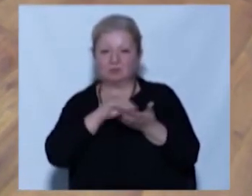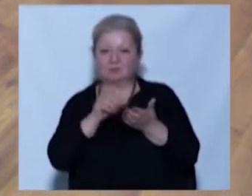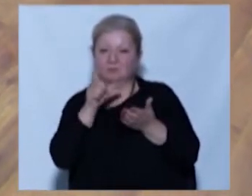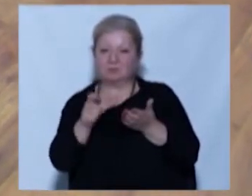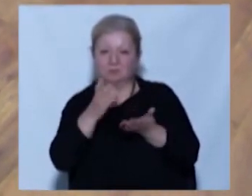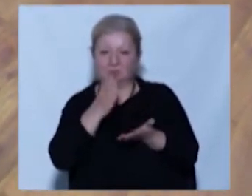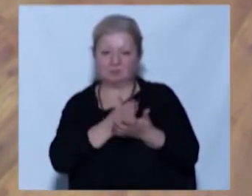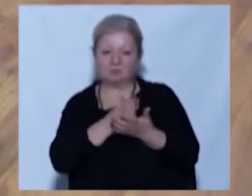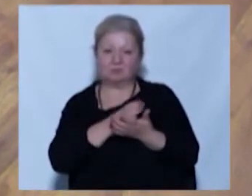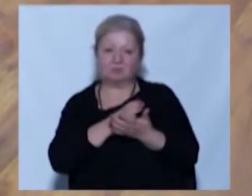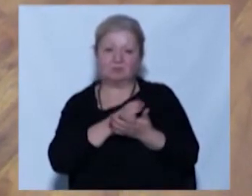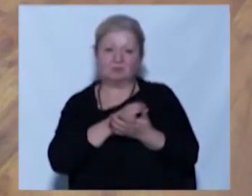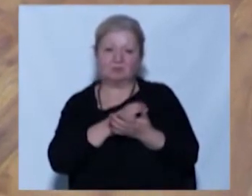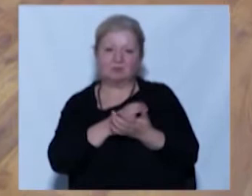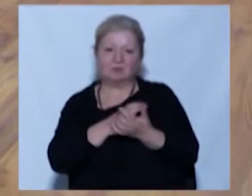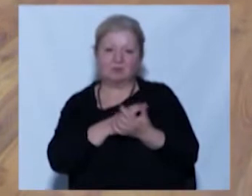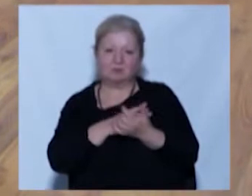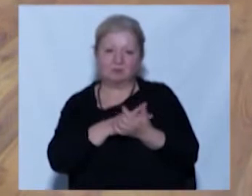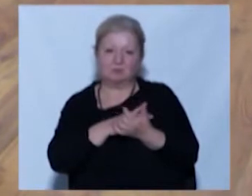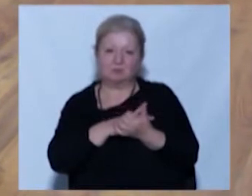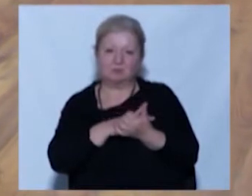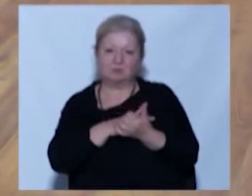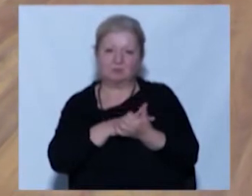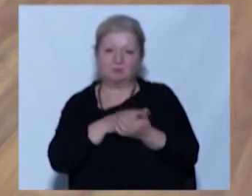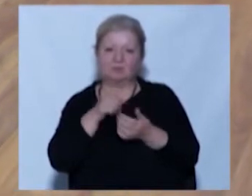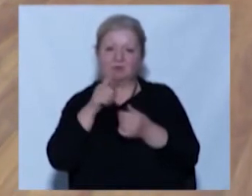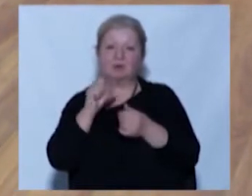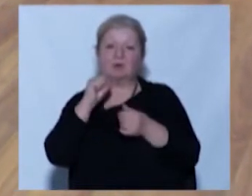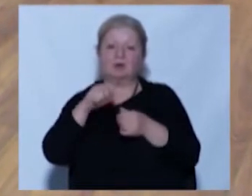დავითზე წერს ესეთ პატარა ფრაგმენტს, მოგახსენებთ, რომ